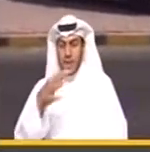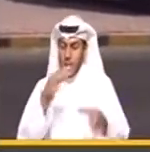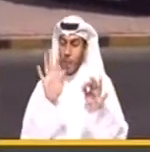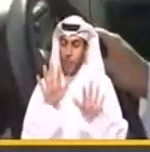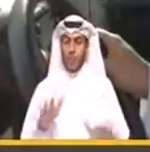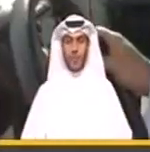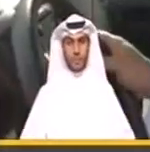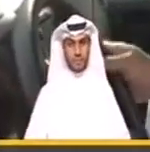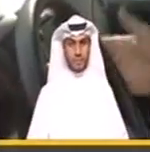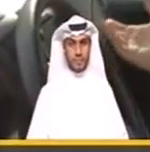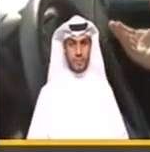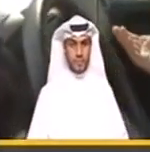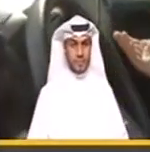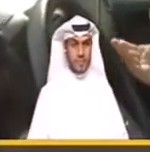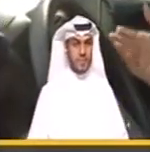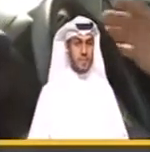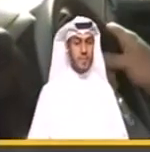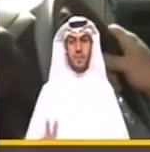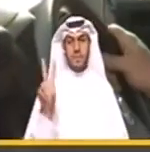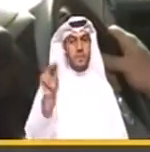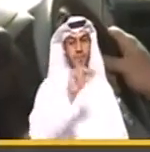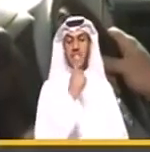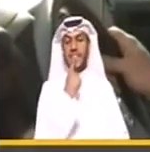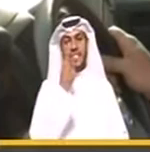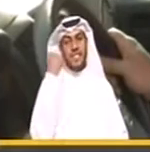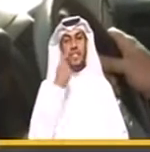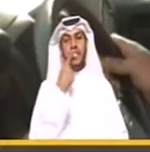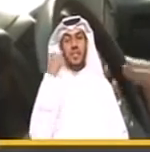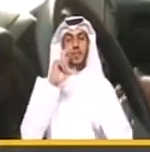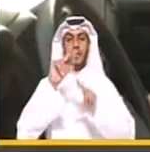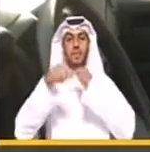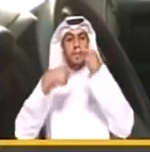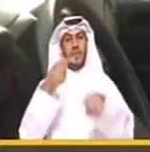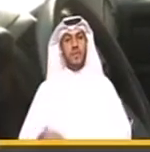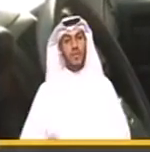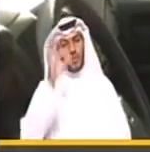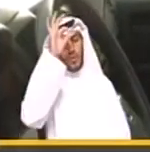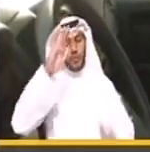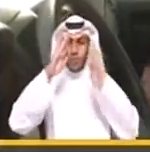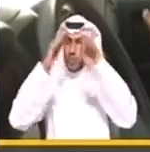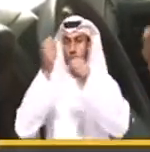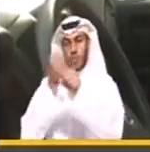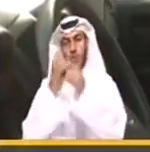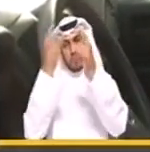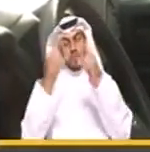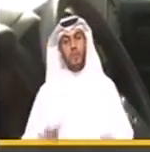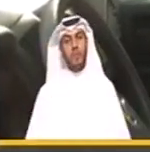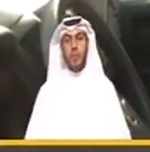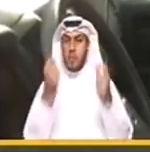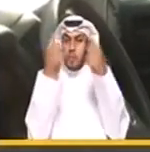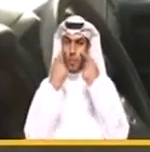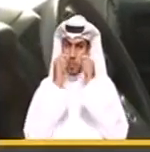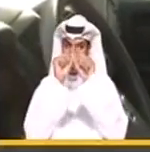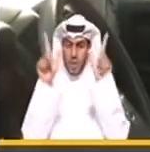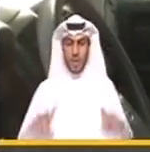المواقع. والله نفس كل سنة يعني، ورجال الداخلية مو مقصرين يعني، بس بعد